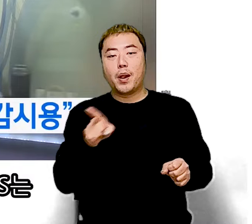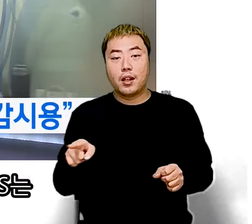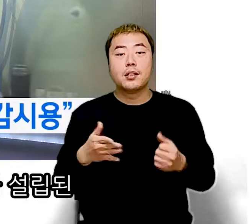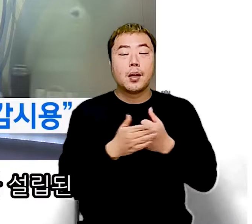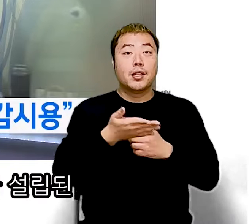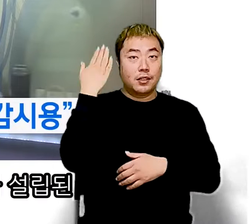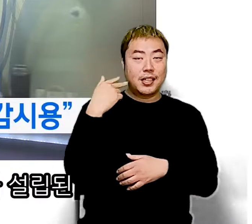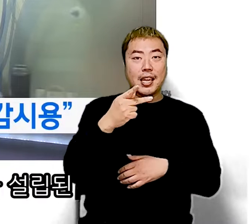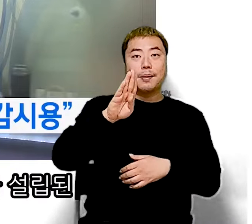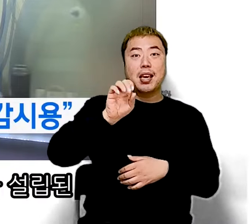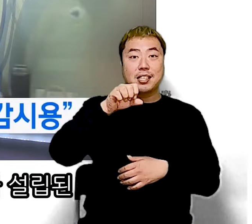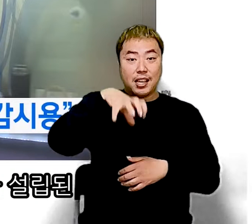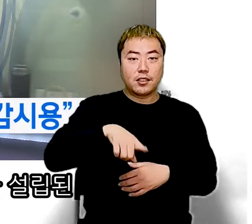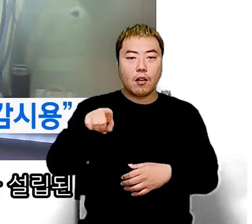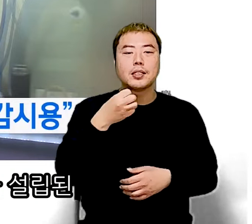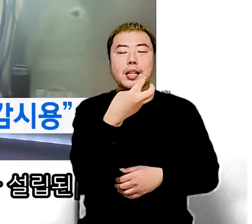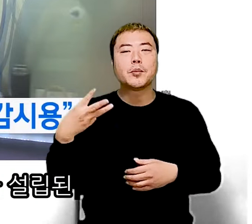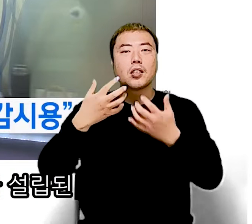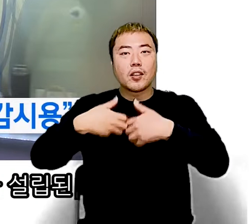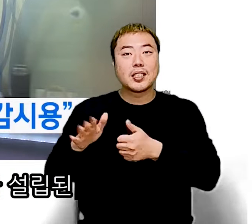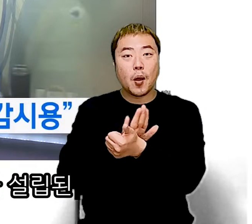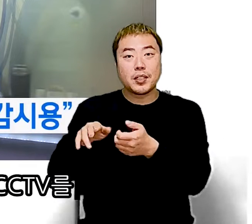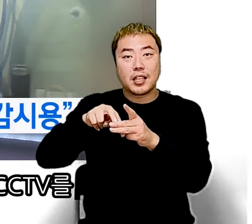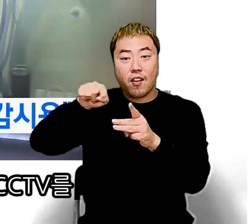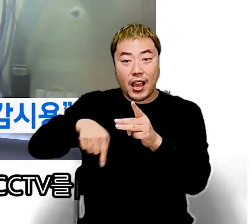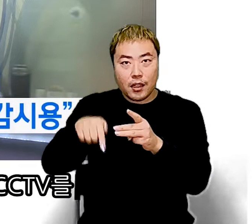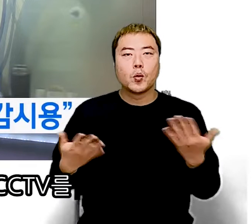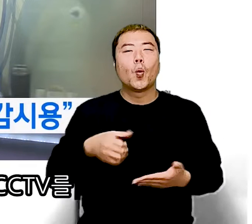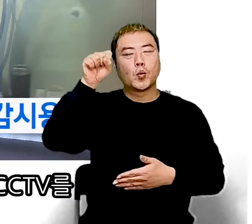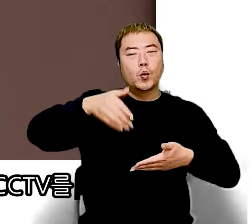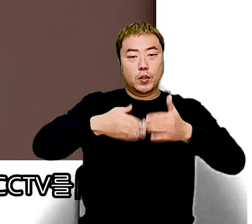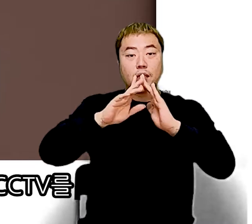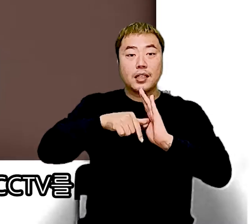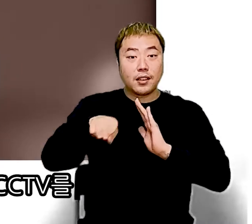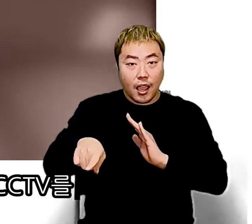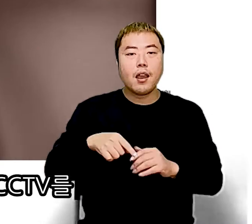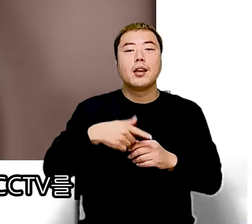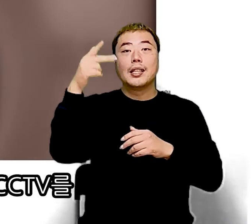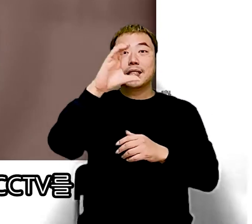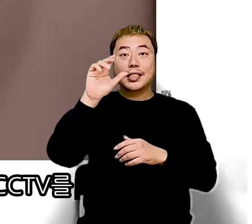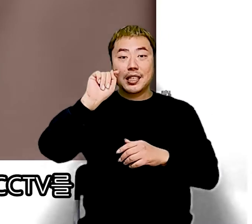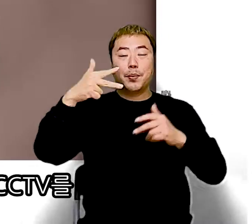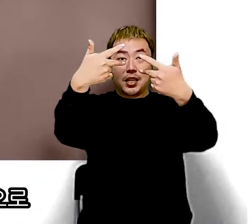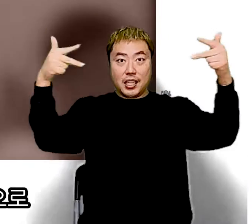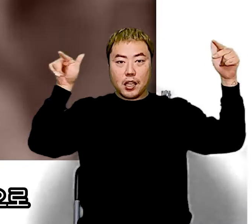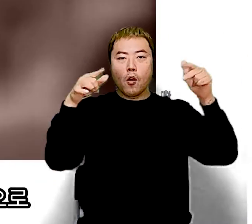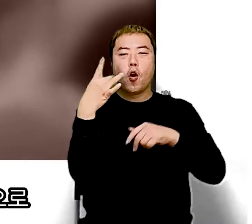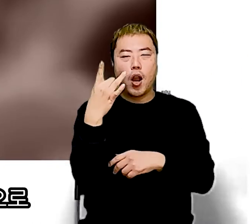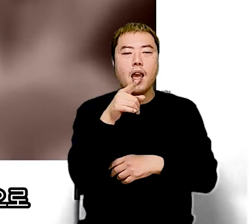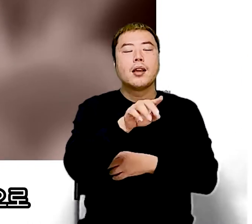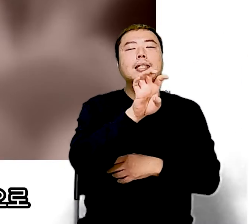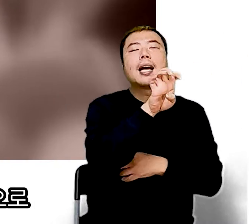17일 KBS는 삼성전자 서비스 센터에 노조가 설립된 2013년에 40만 화소 저화질 CCTV를